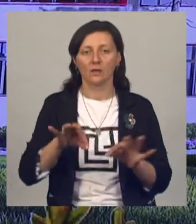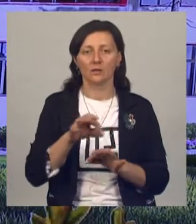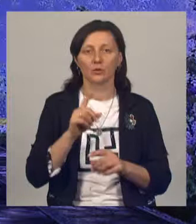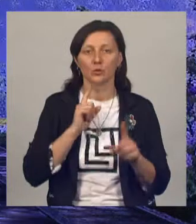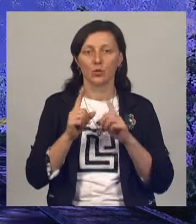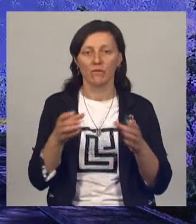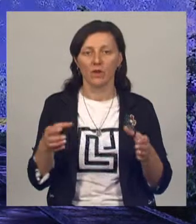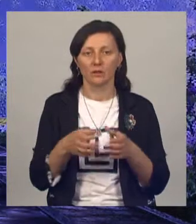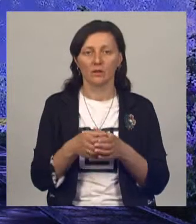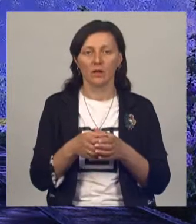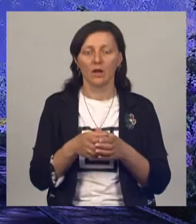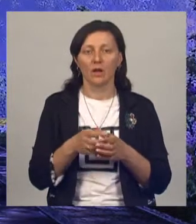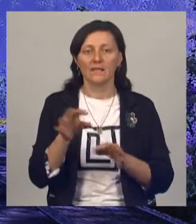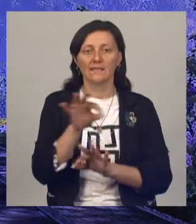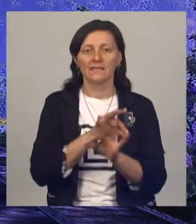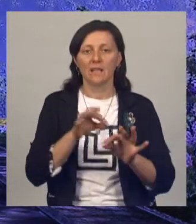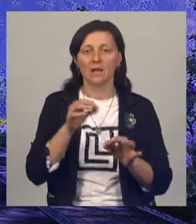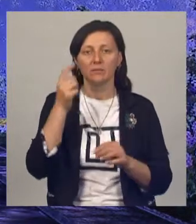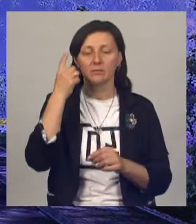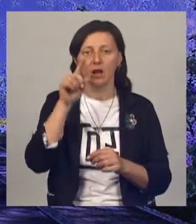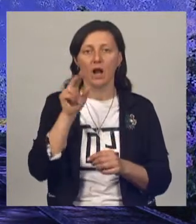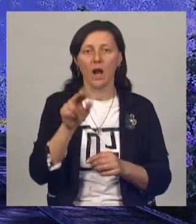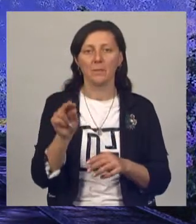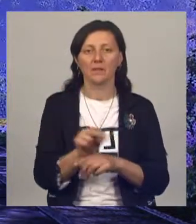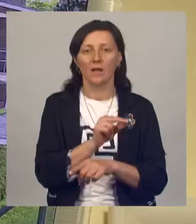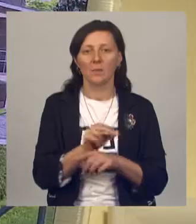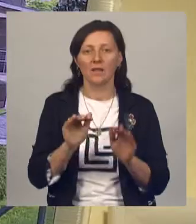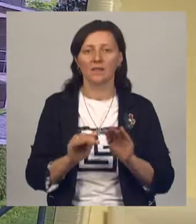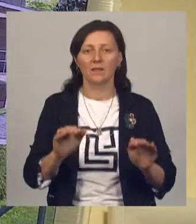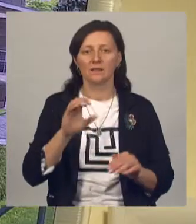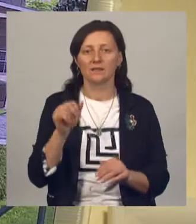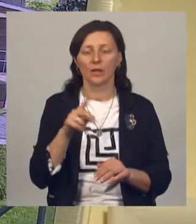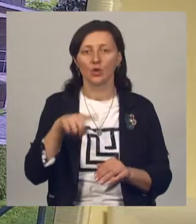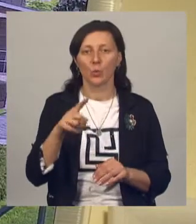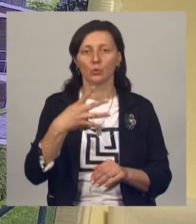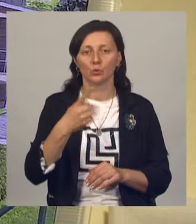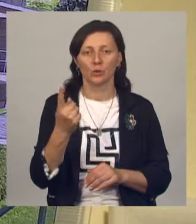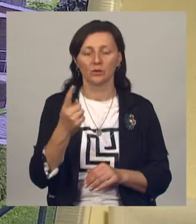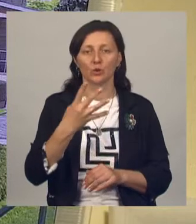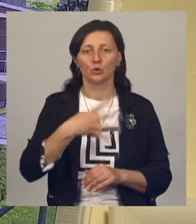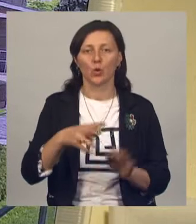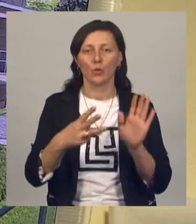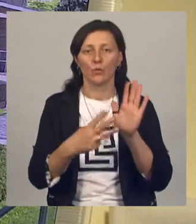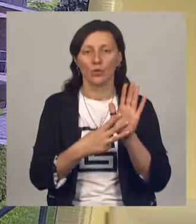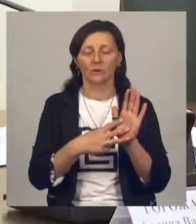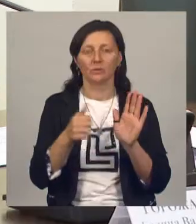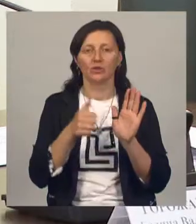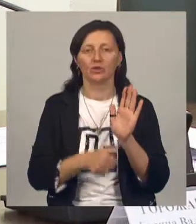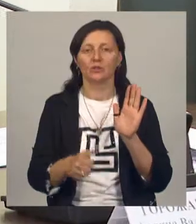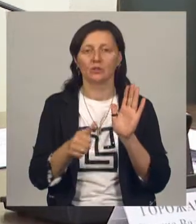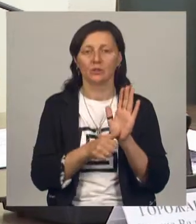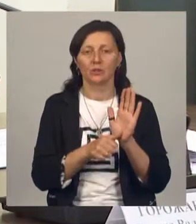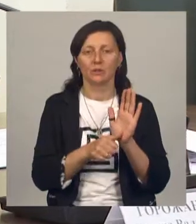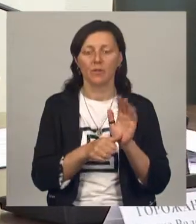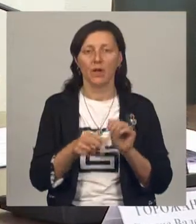совете одобрили дизайн-проекты капитального ремонта фасада в детских садов номер 40 148 и 66